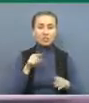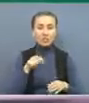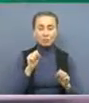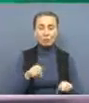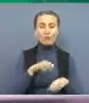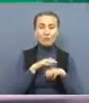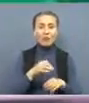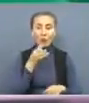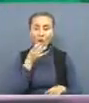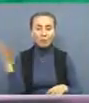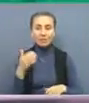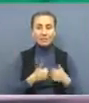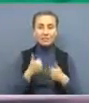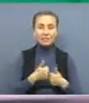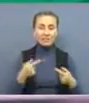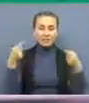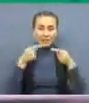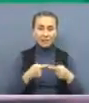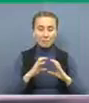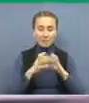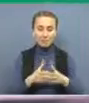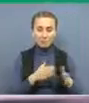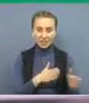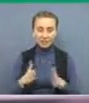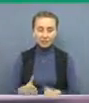любые соревнования в соответствии с мировыми стандартами.